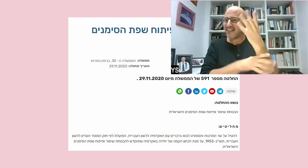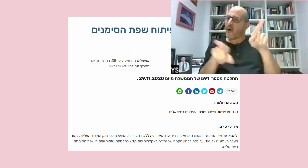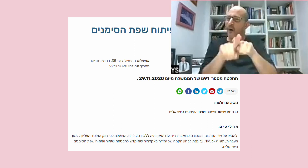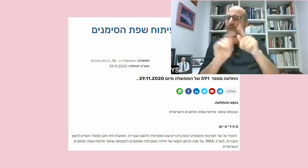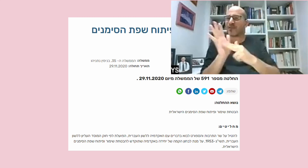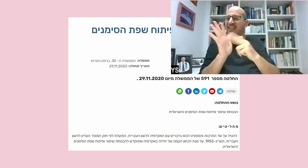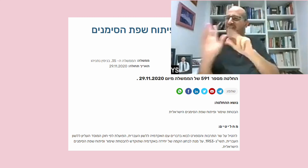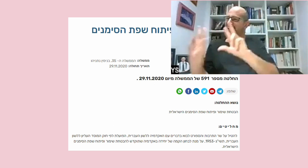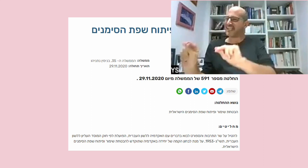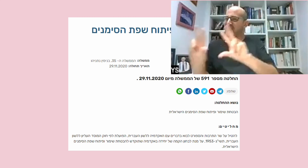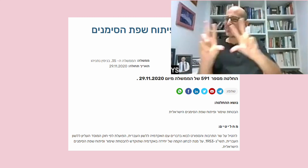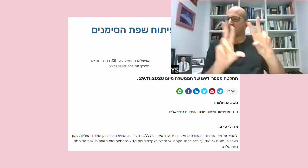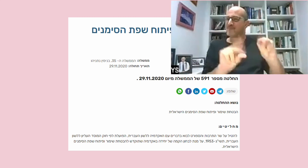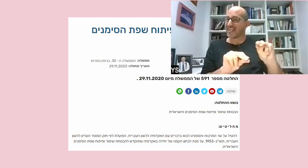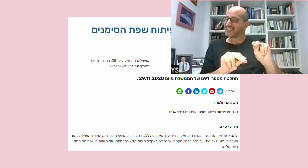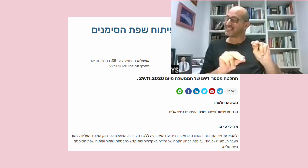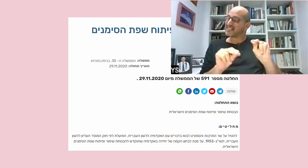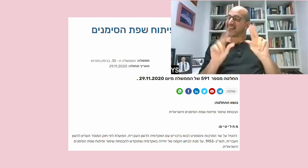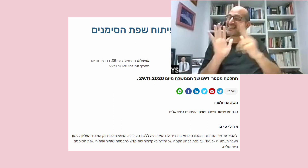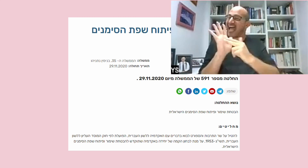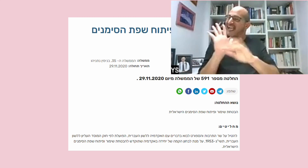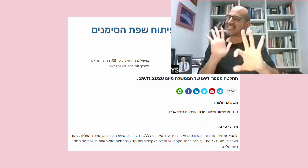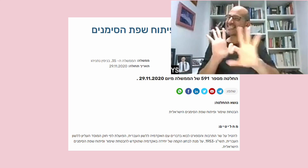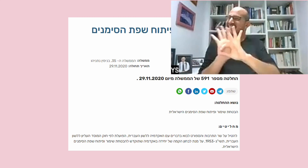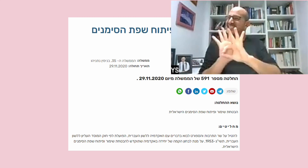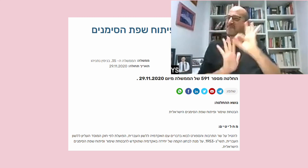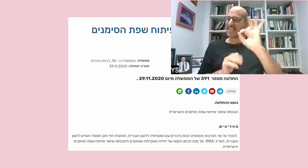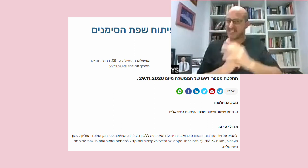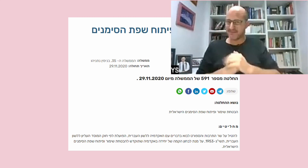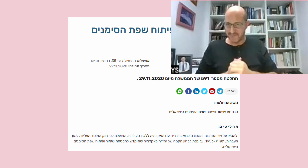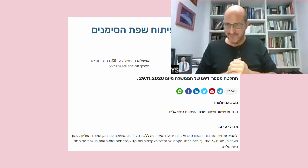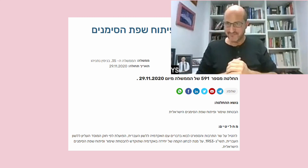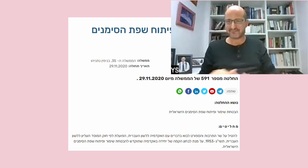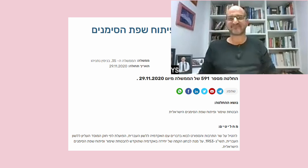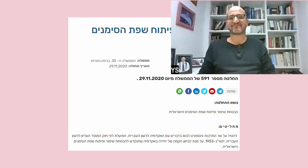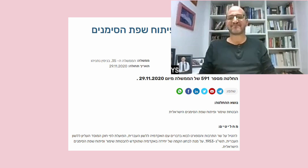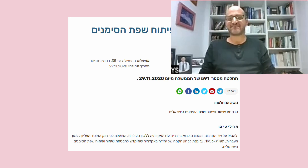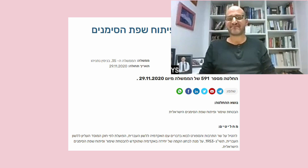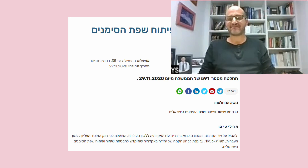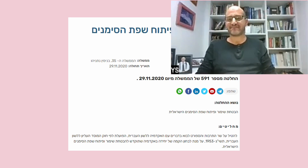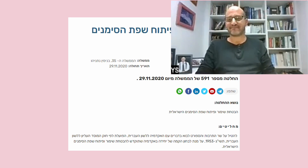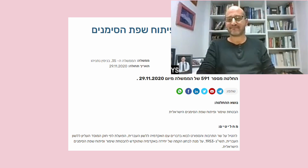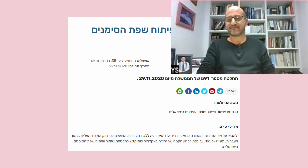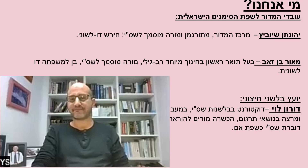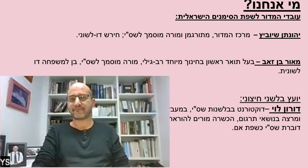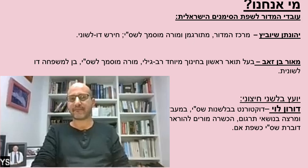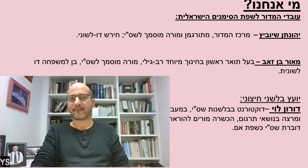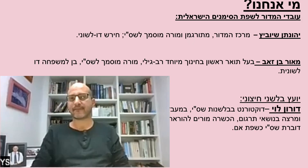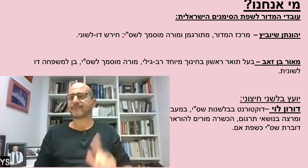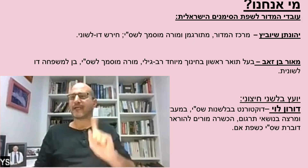הוקמה, אז בעצם זה אותו תאריך במקרה, תאריך סמלי במיוחד.